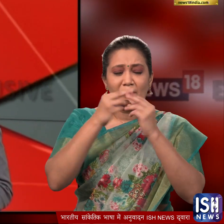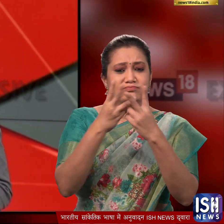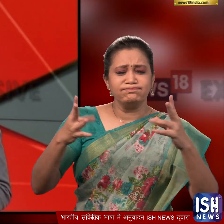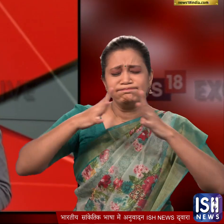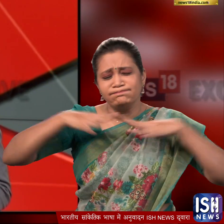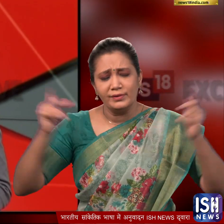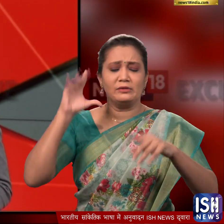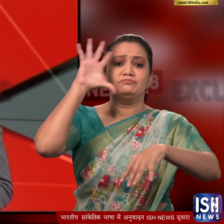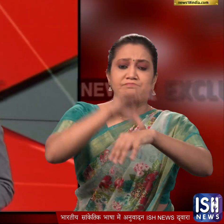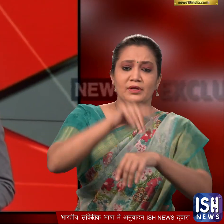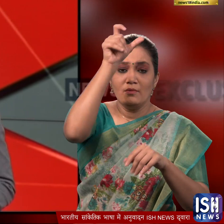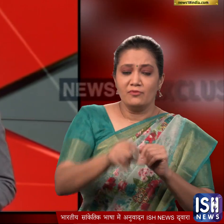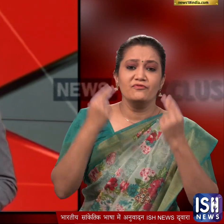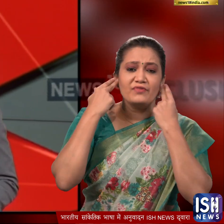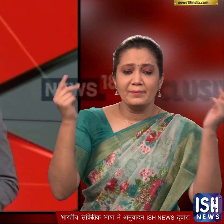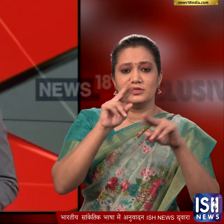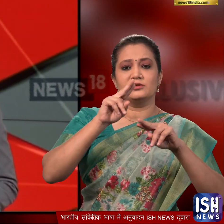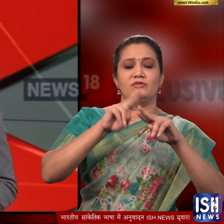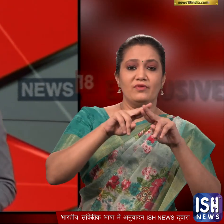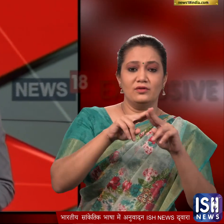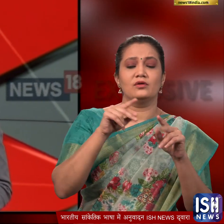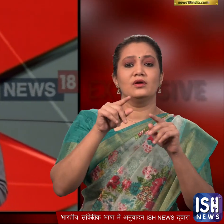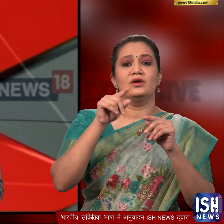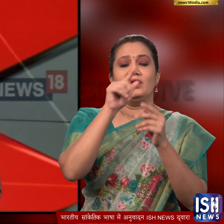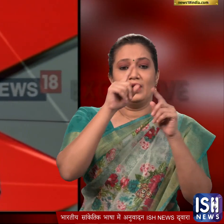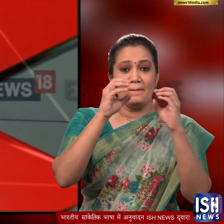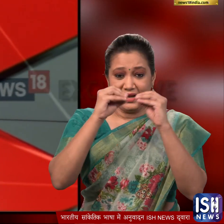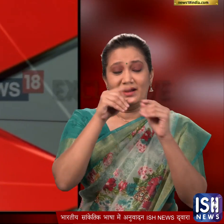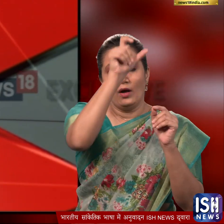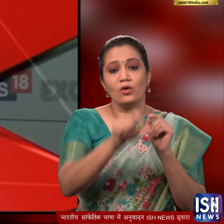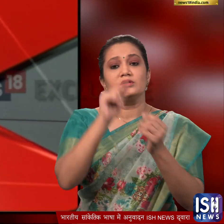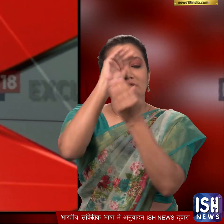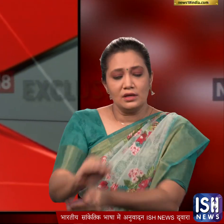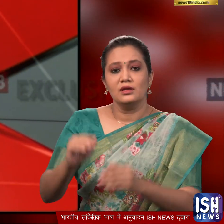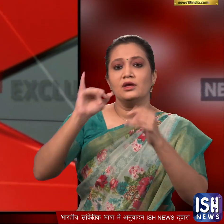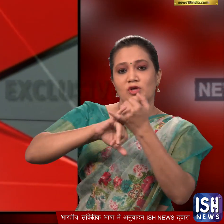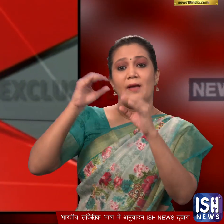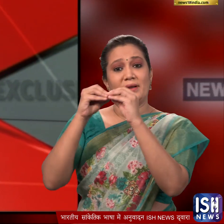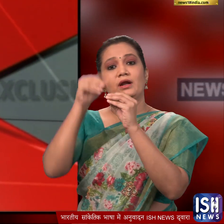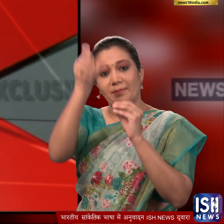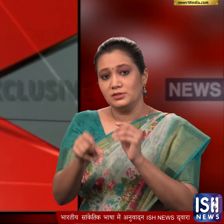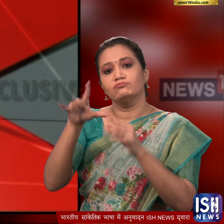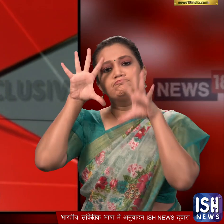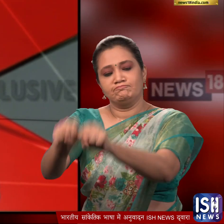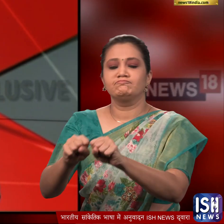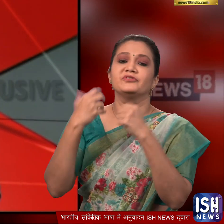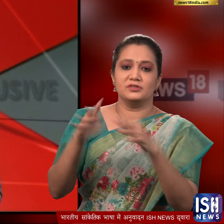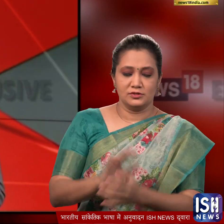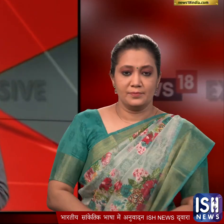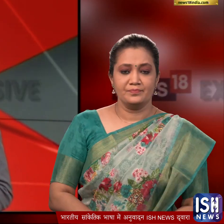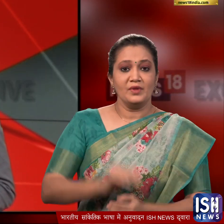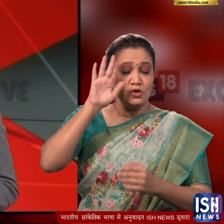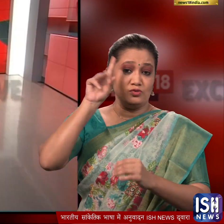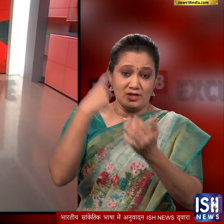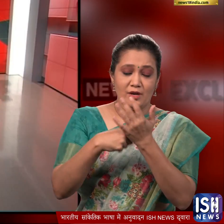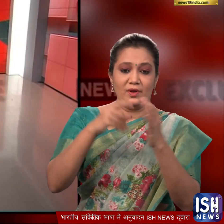मुंबई में बड़ी कार्रवाई करते हुए वहां के कुख्यात अपराधी फारूक बटाटा के बेटे और ड्रग सप्लायर शादाब बटाटा को गिरफ्तार कर लिया। न्यूज़ 18 के पारस